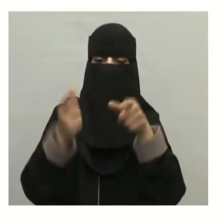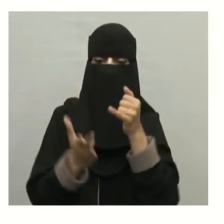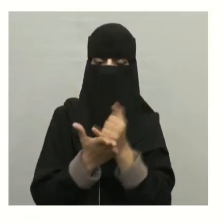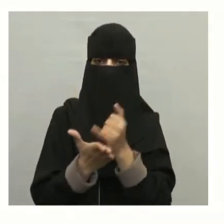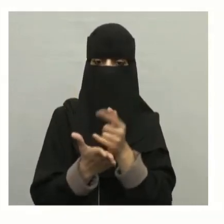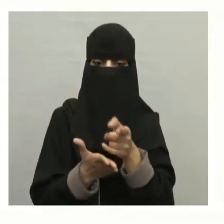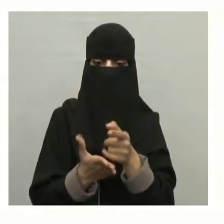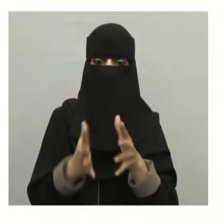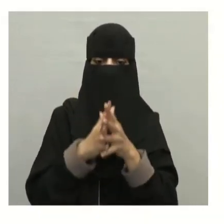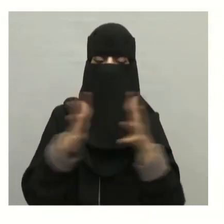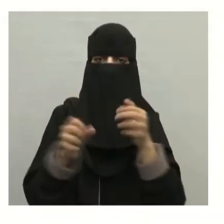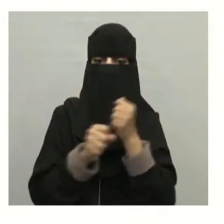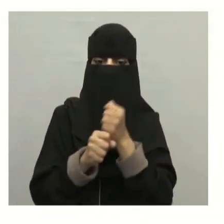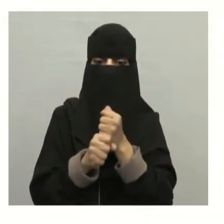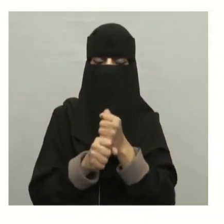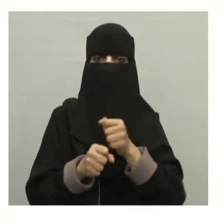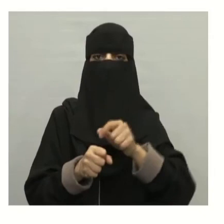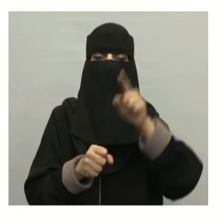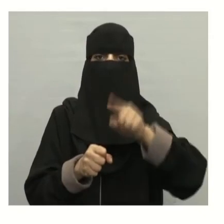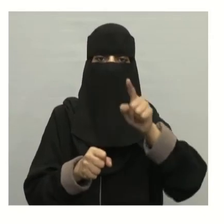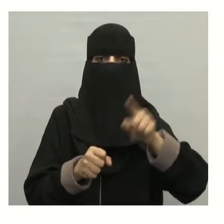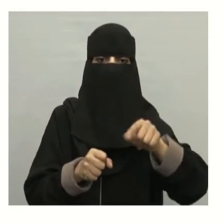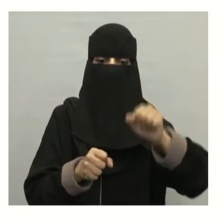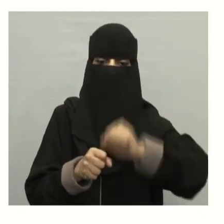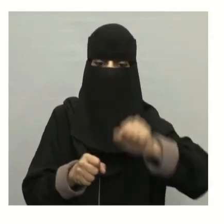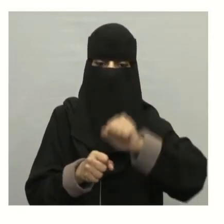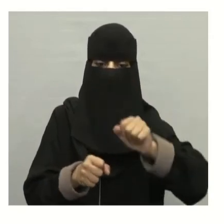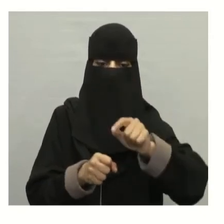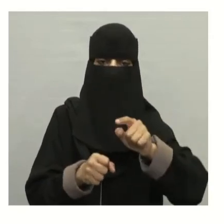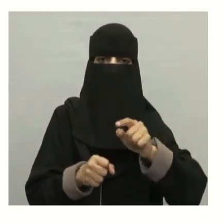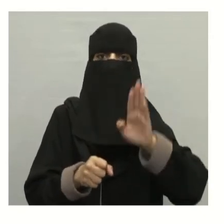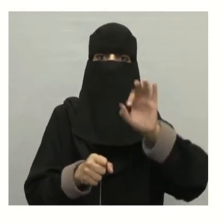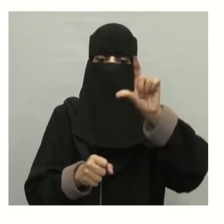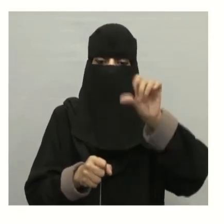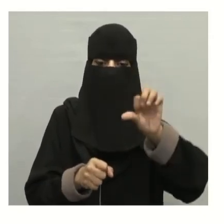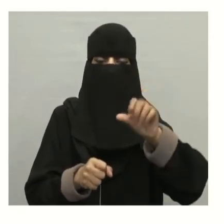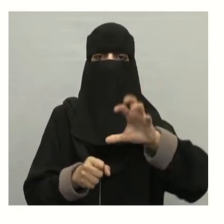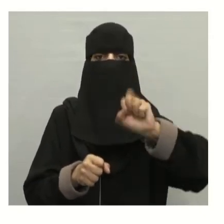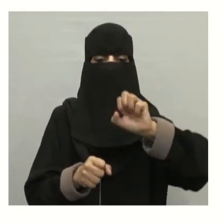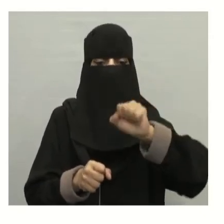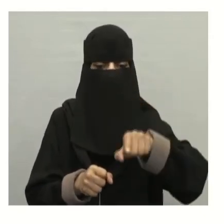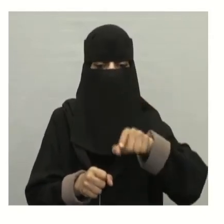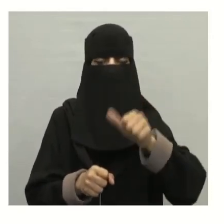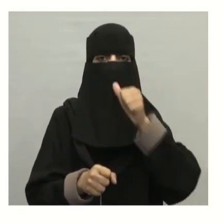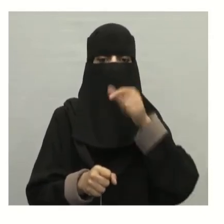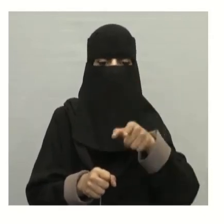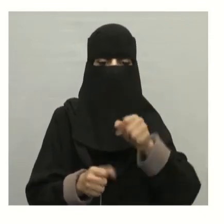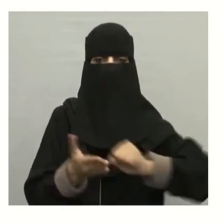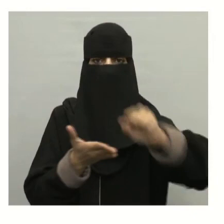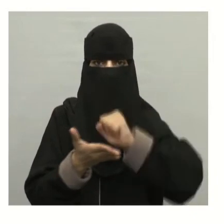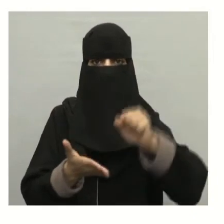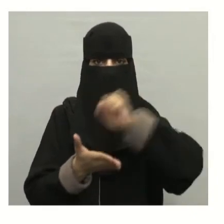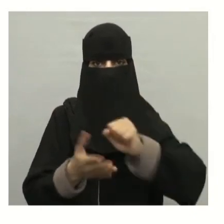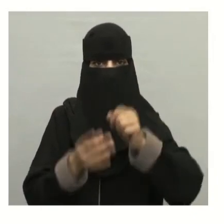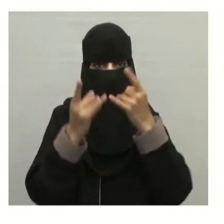المرحاض، أفضل طريقة تنظيفه يوميا بالكلور والصابون والماء والفرك